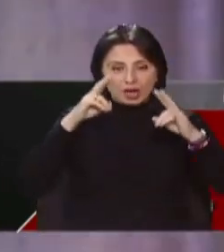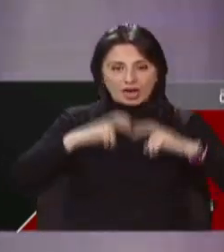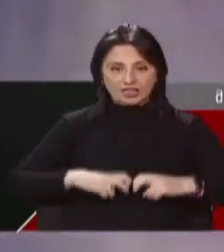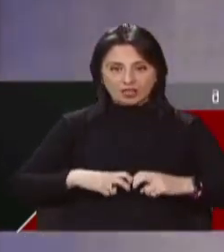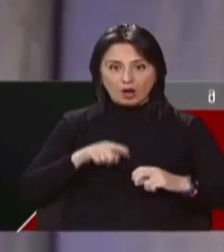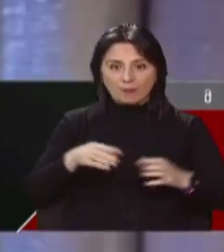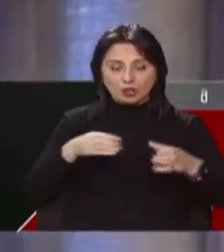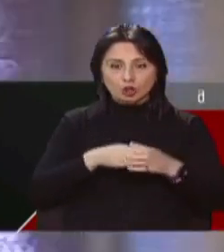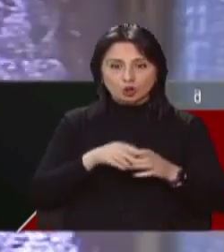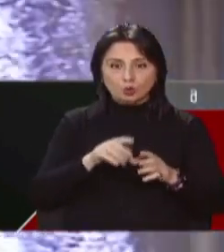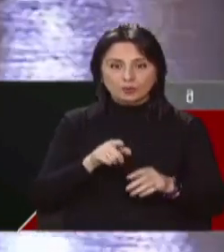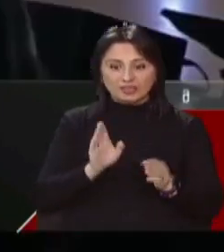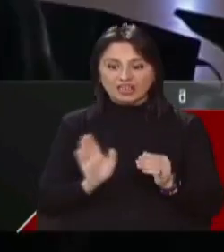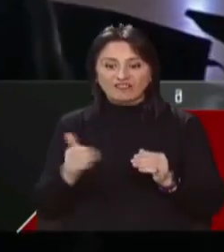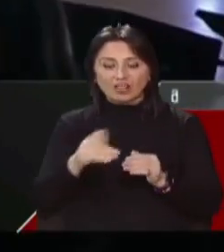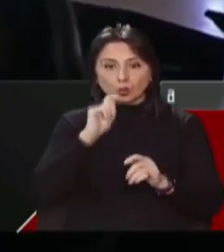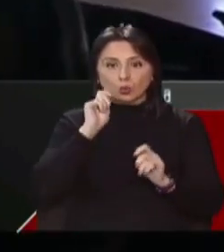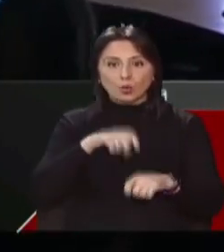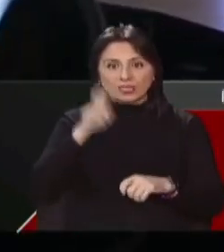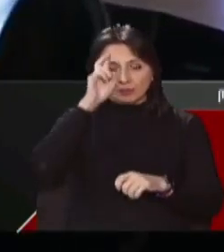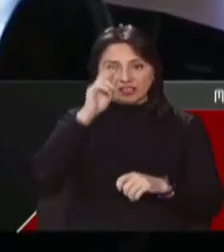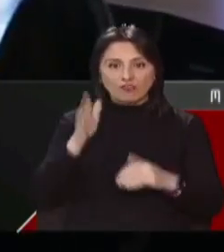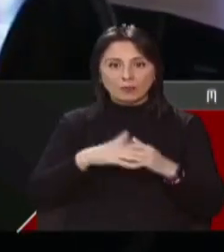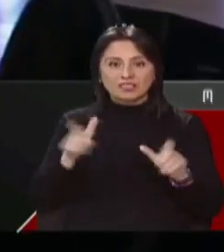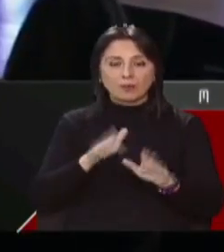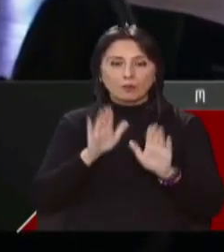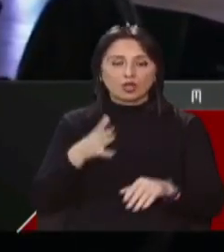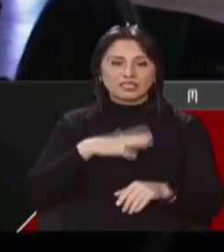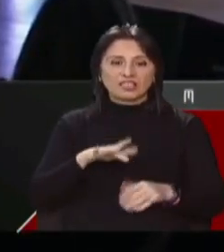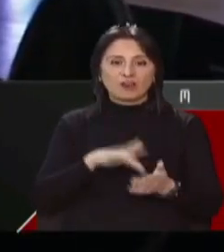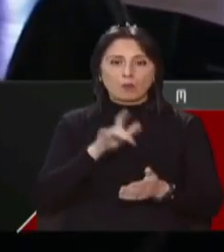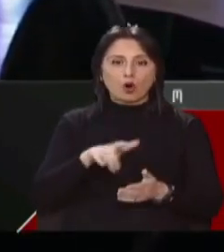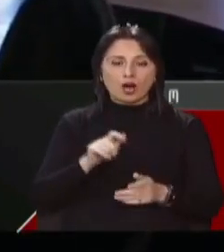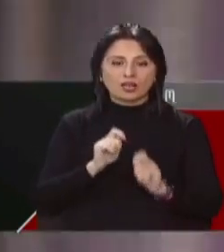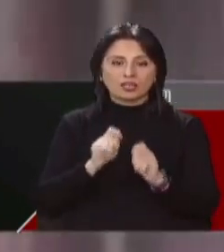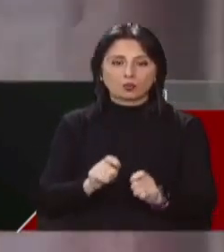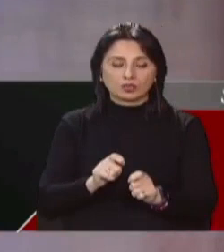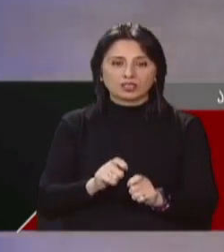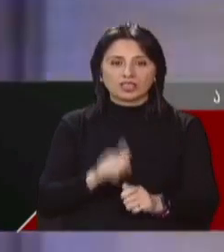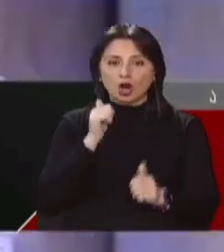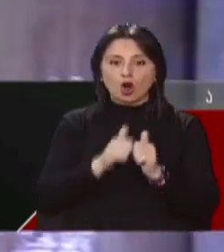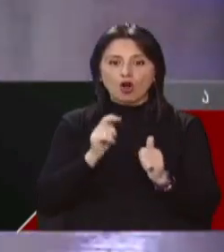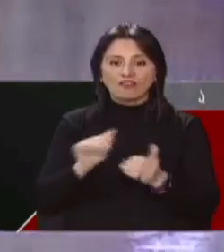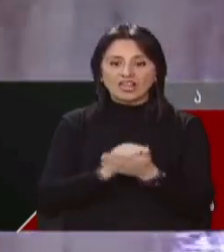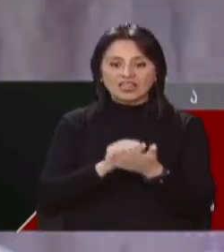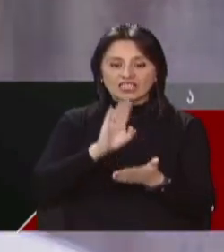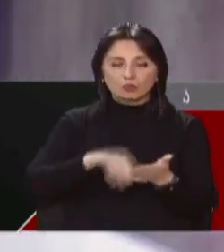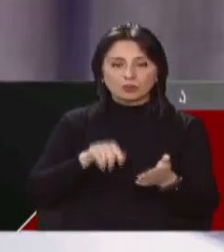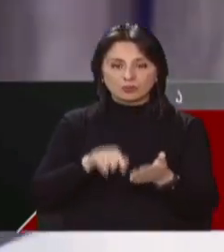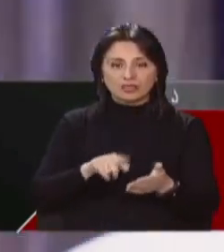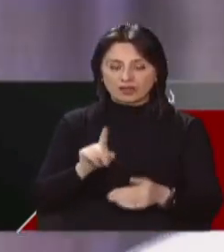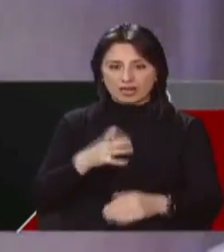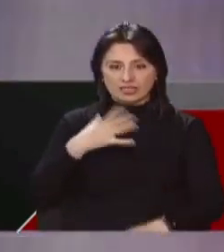განიხილოს. Ამ ჯგუფის გვერდის ავლით, უკრაინის მთავრობამ სანქციები მხოლოდ საქართველოს მოქალაქეებს დაუწესა და ყოველგვარი დასაბუთების გარეშე,